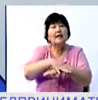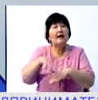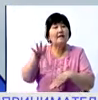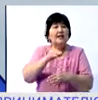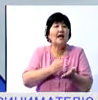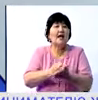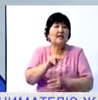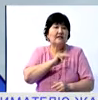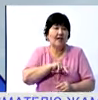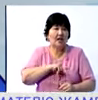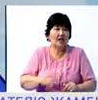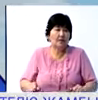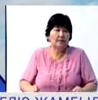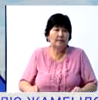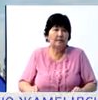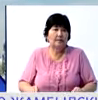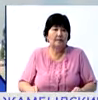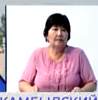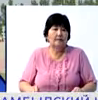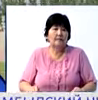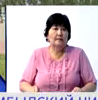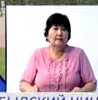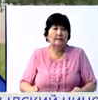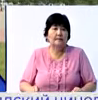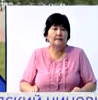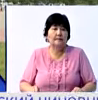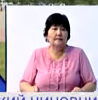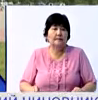все сферы. Айгерим Туриматов, Жумрат Альжан, Бекболат Аденов, Тосхан Сатпа, телеканал Кызылорда.